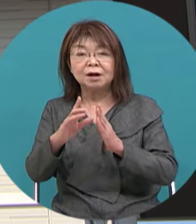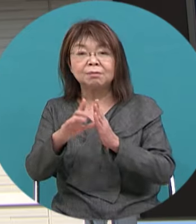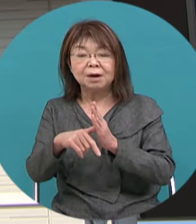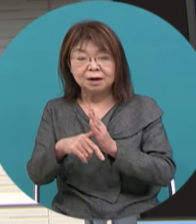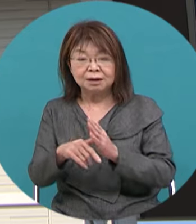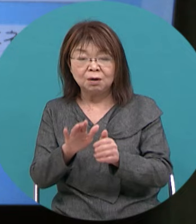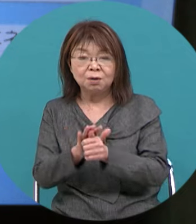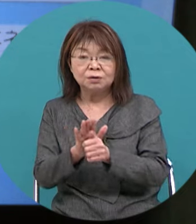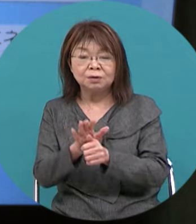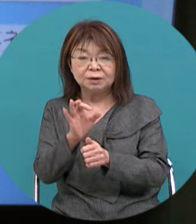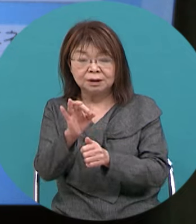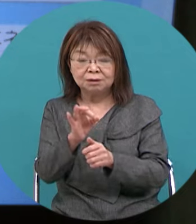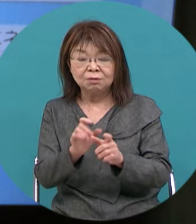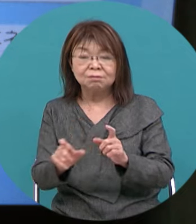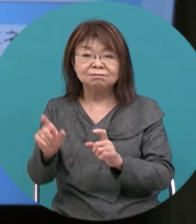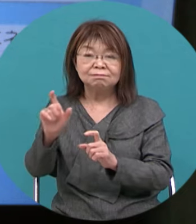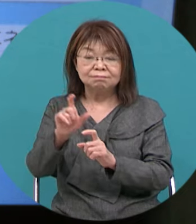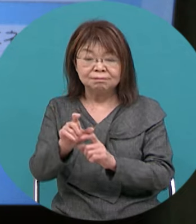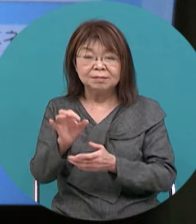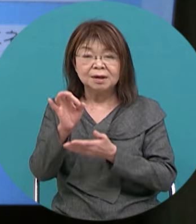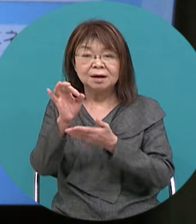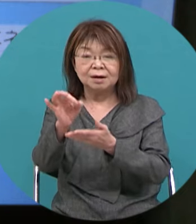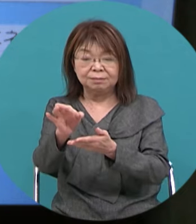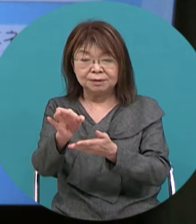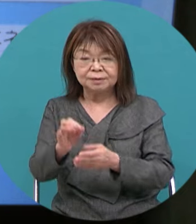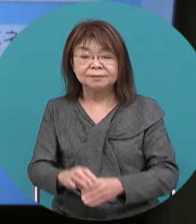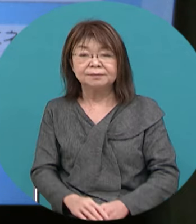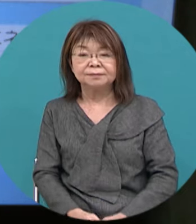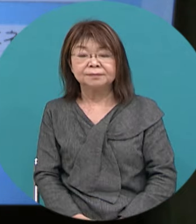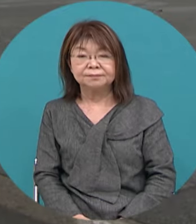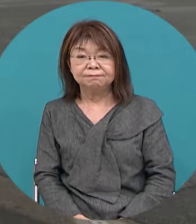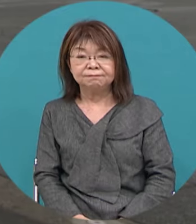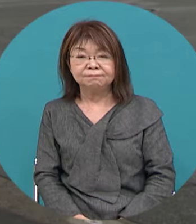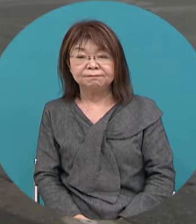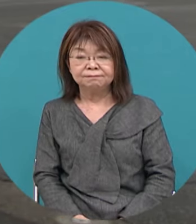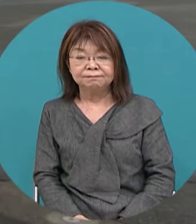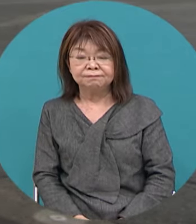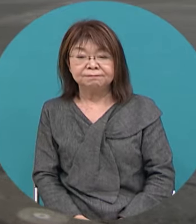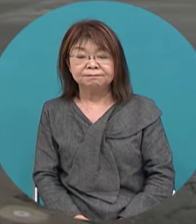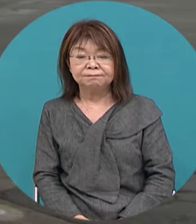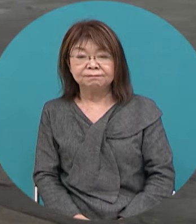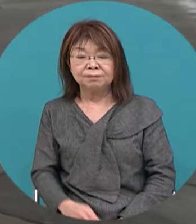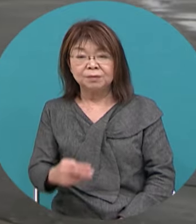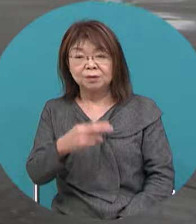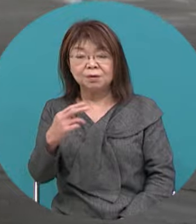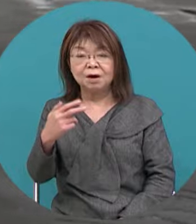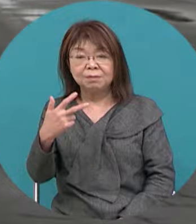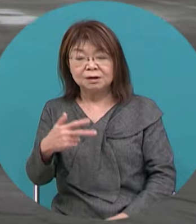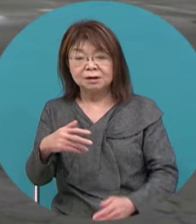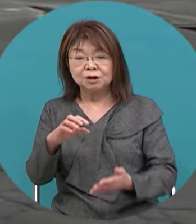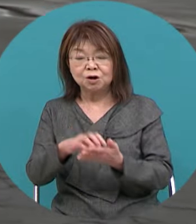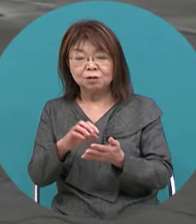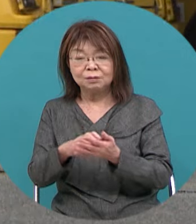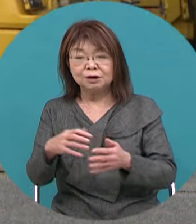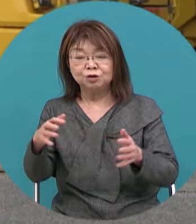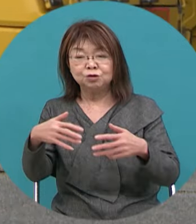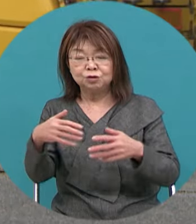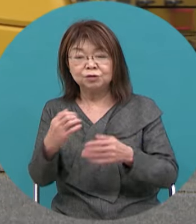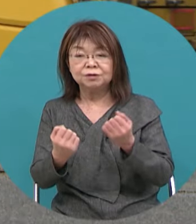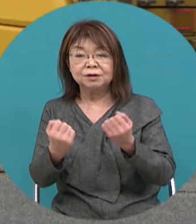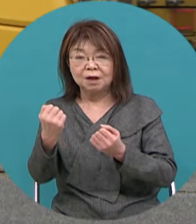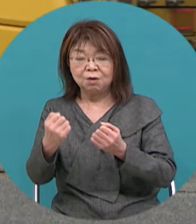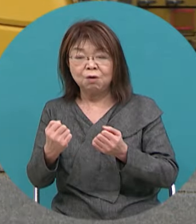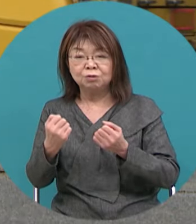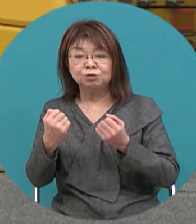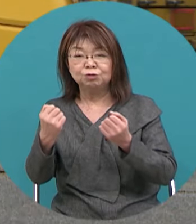補助金の額を上乗せします。 富山市のゴミ収集車を動